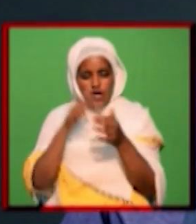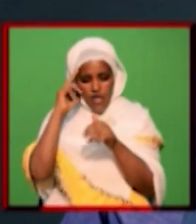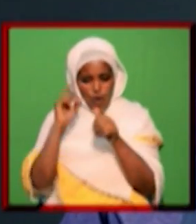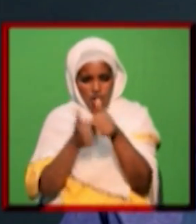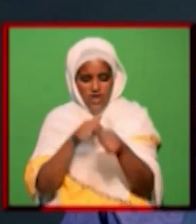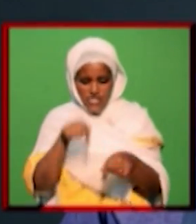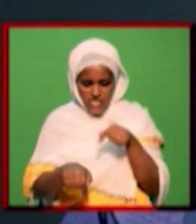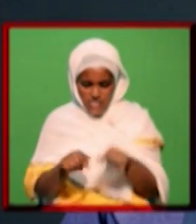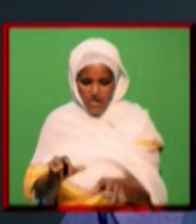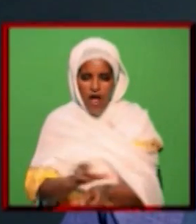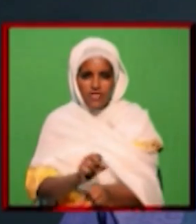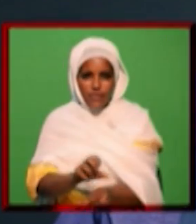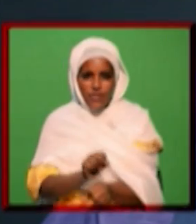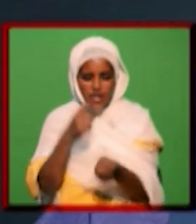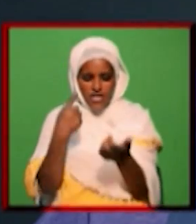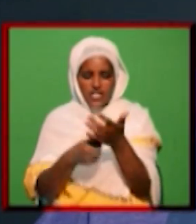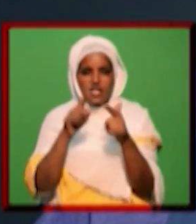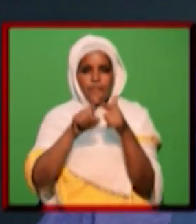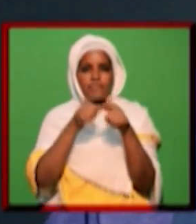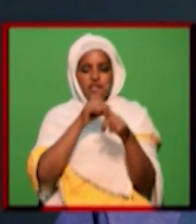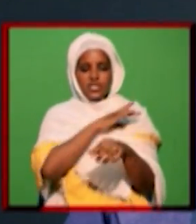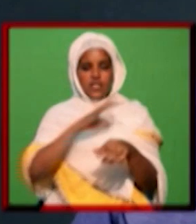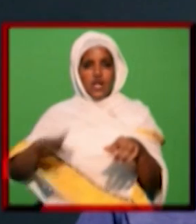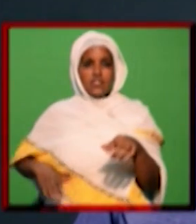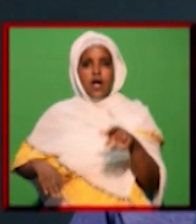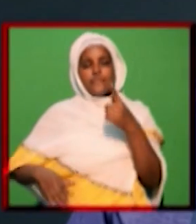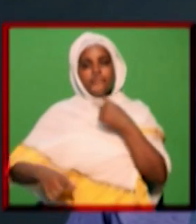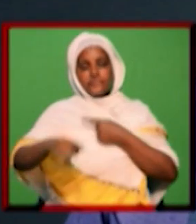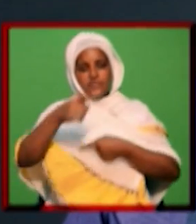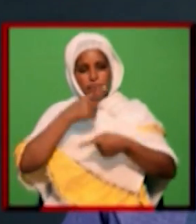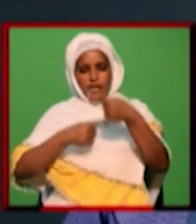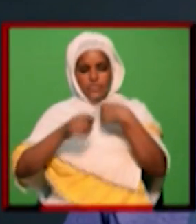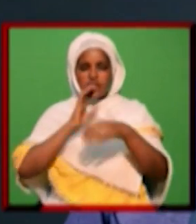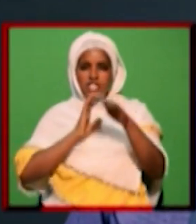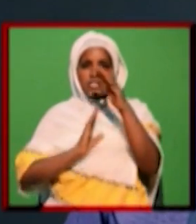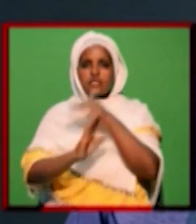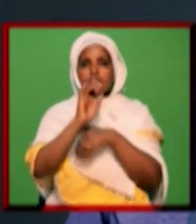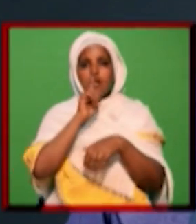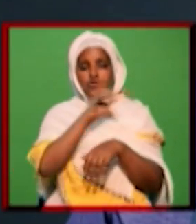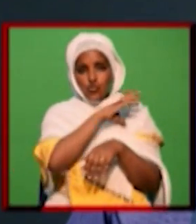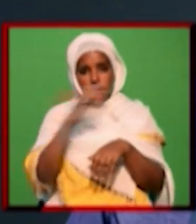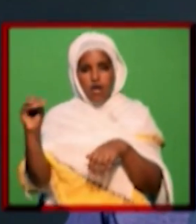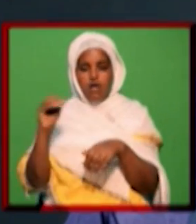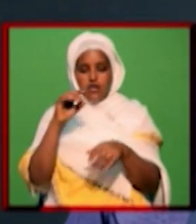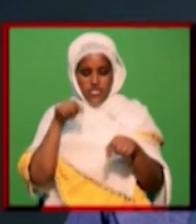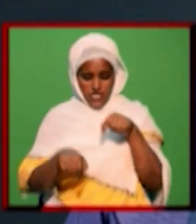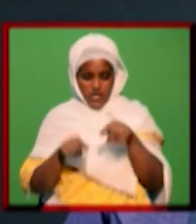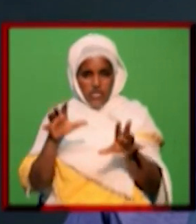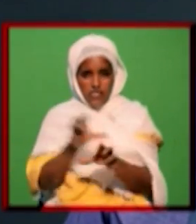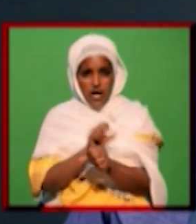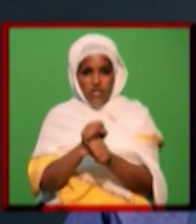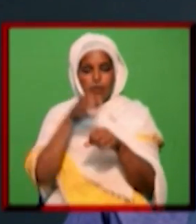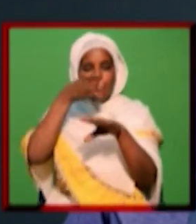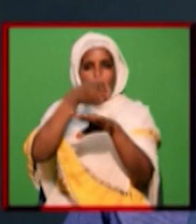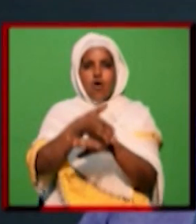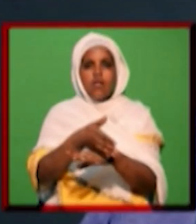የደቀም ዛብሩትን እግር አጠበ ይሄ እንግዲህ ጌታ የመጣበት ለተትና ነውና እግራቸውን